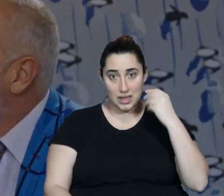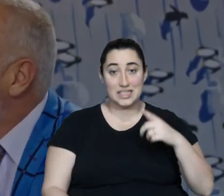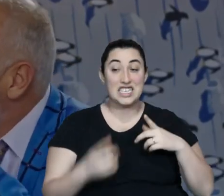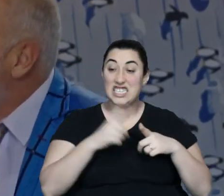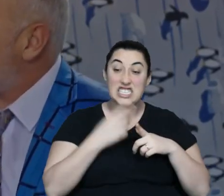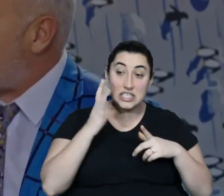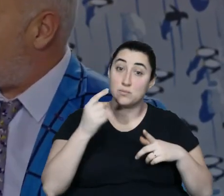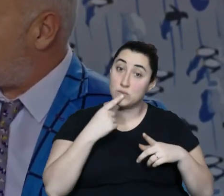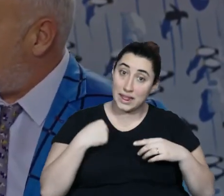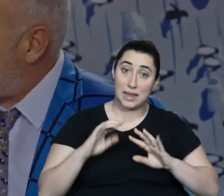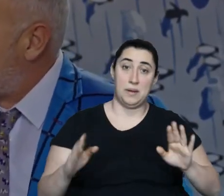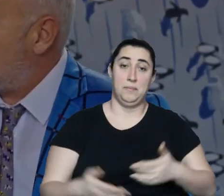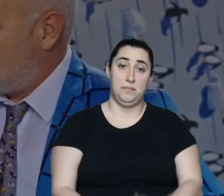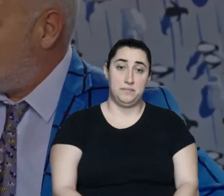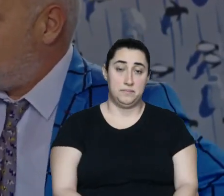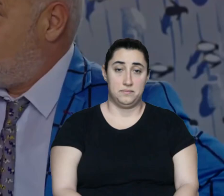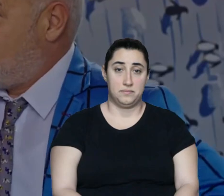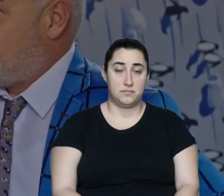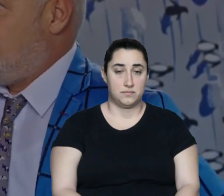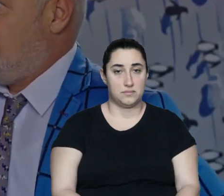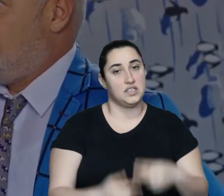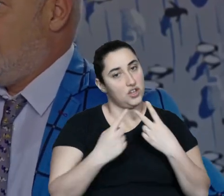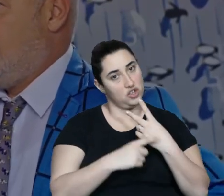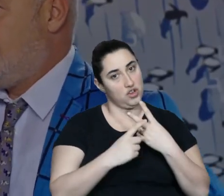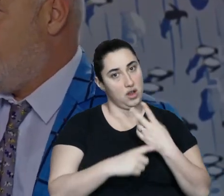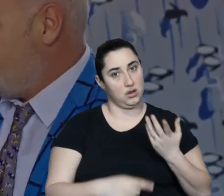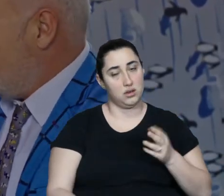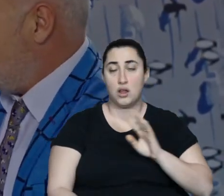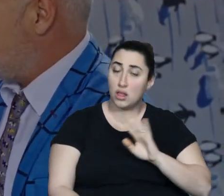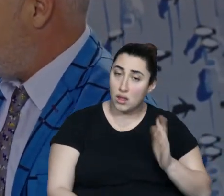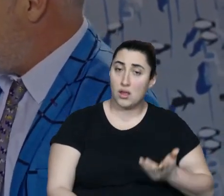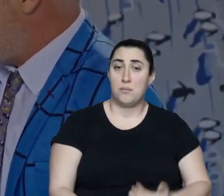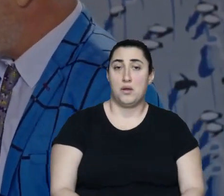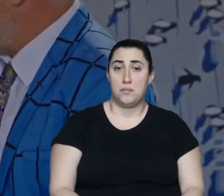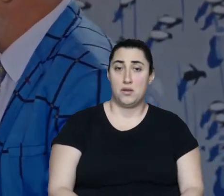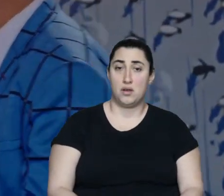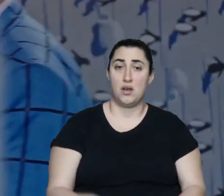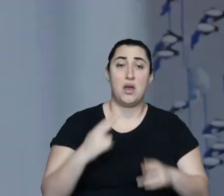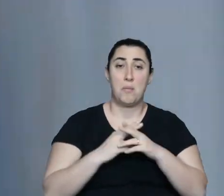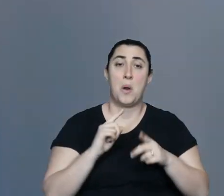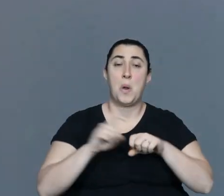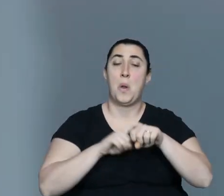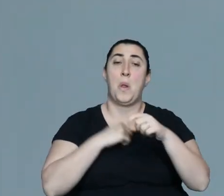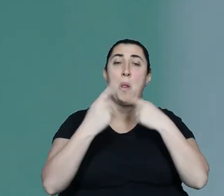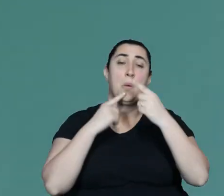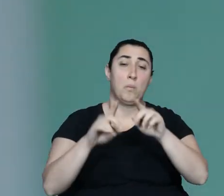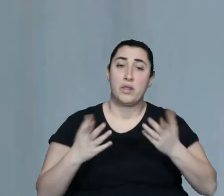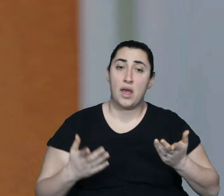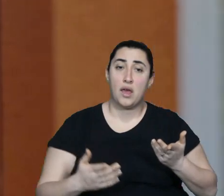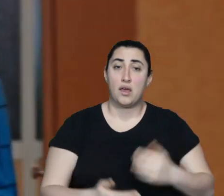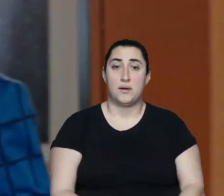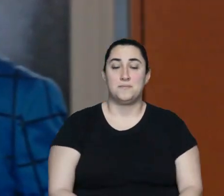kim olduğunu söyle yeter yani sen. Yaşar. Ya tamam ya, tamam hemen ne celalleniyorsun ya?